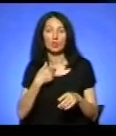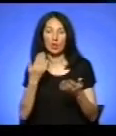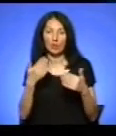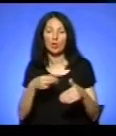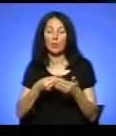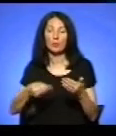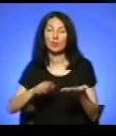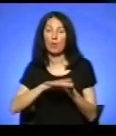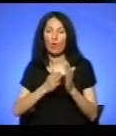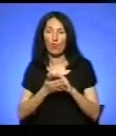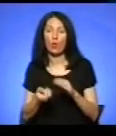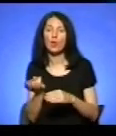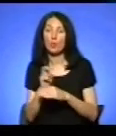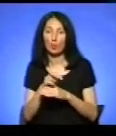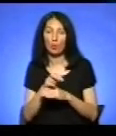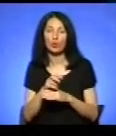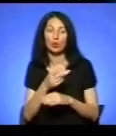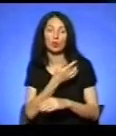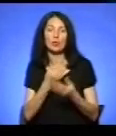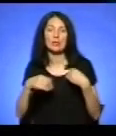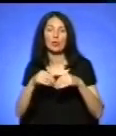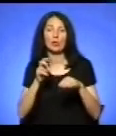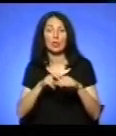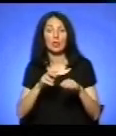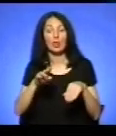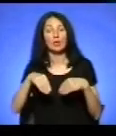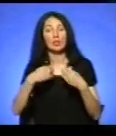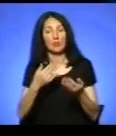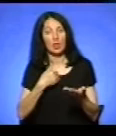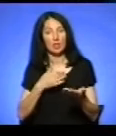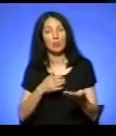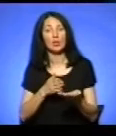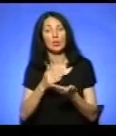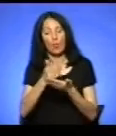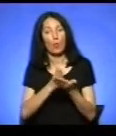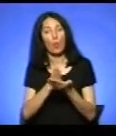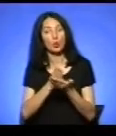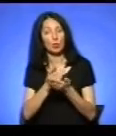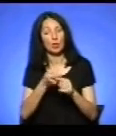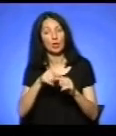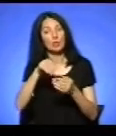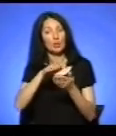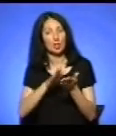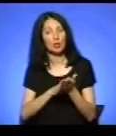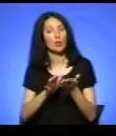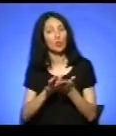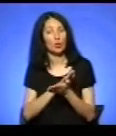мені спектр певних послуг безкоштовно, які там задекларовані, а наразі ще цього немає. Я попрошу